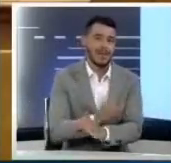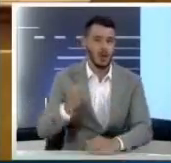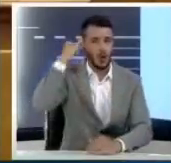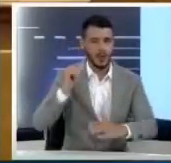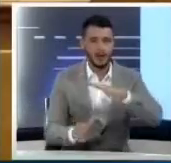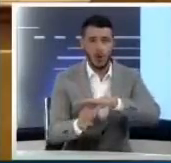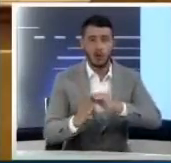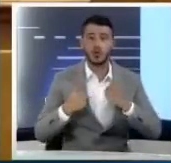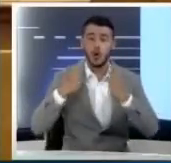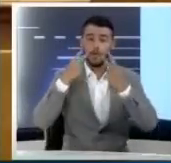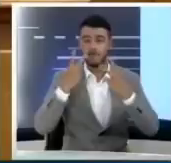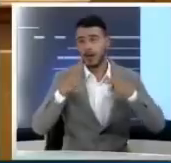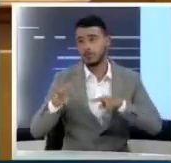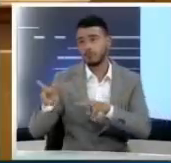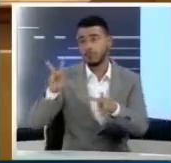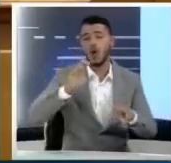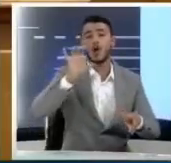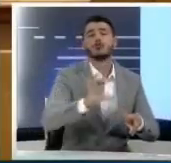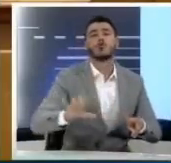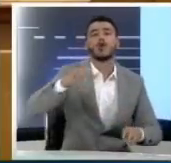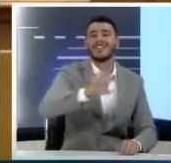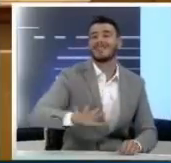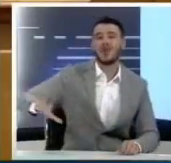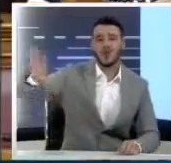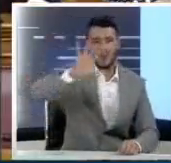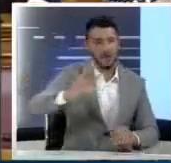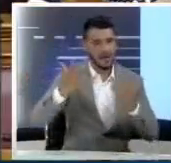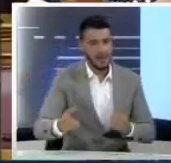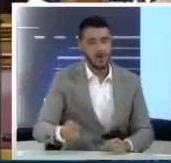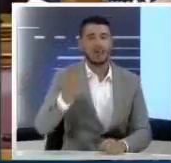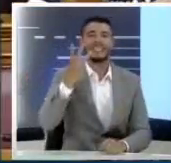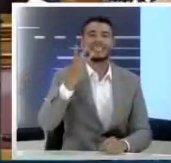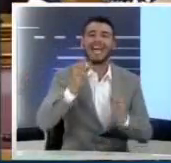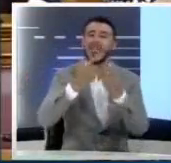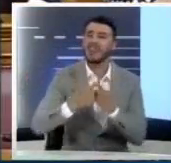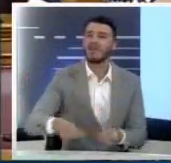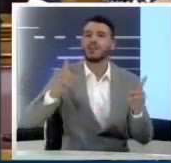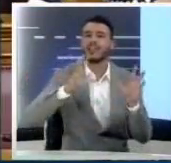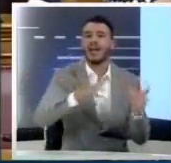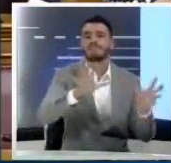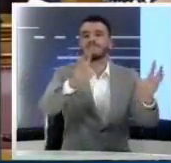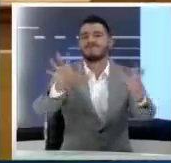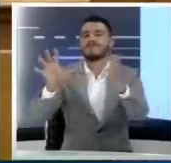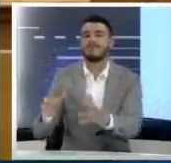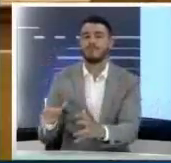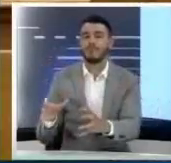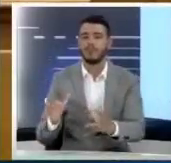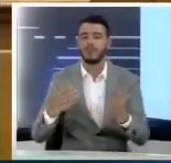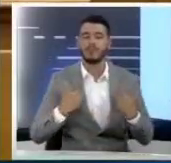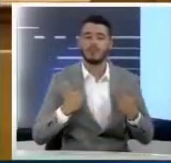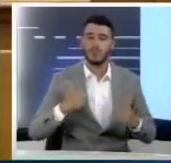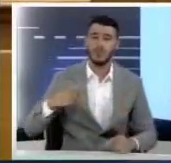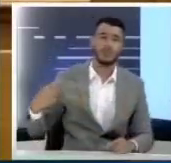την Ευρώπη θα υπάρχουν τουλάχιστον τρεις διαχωριστικές γραμμές που όλοι πρέπει να πάρουμε